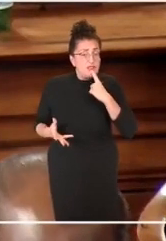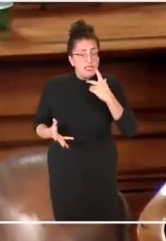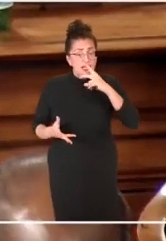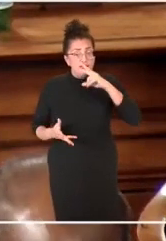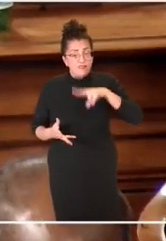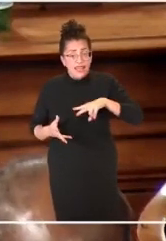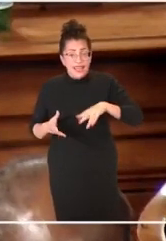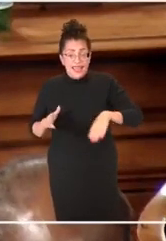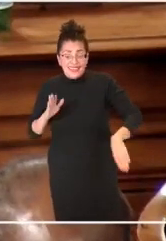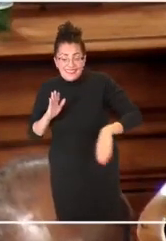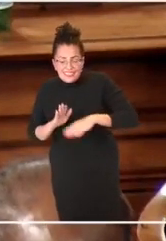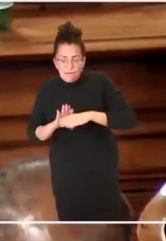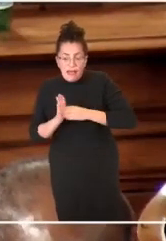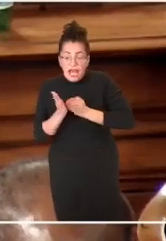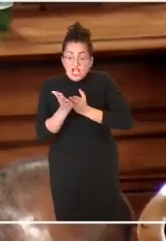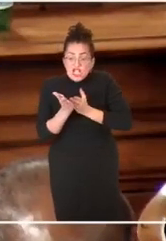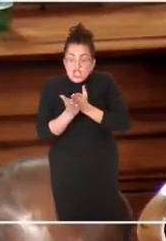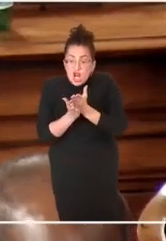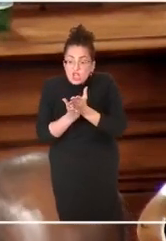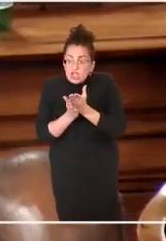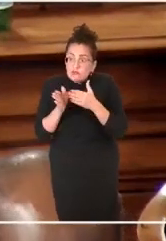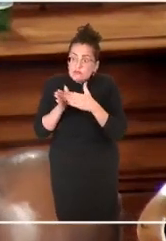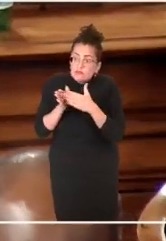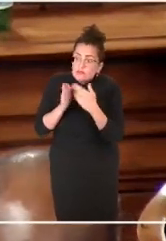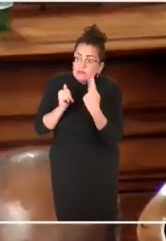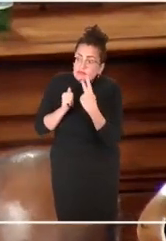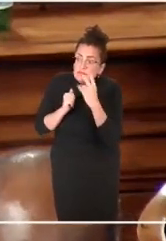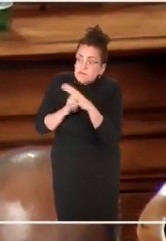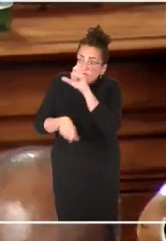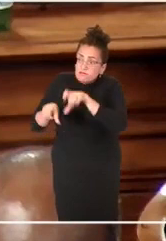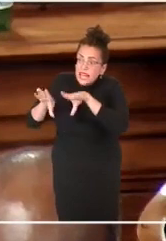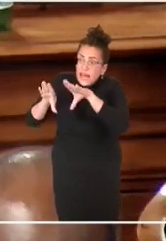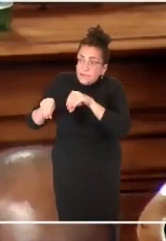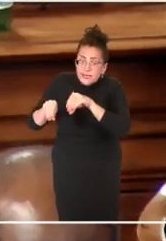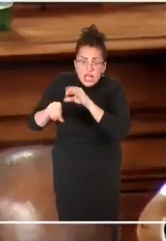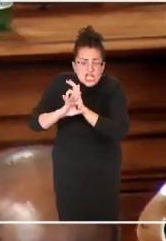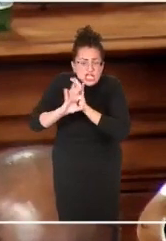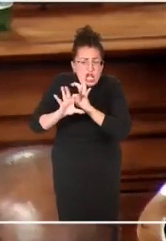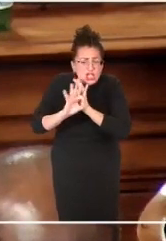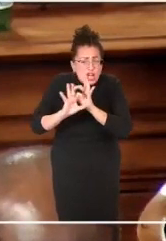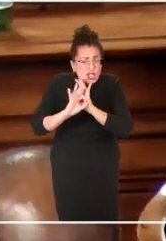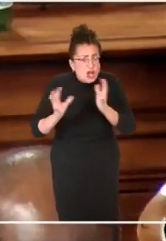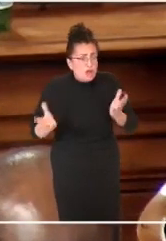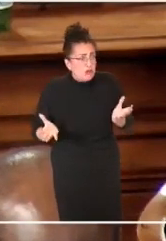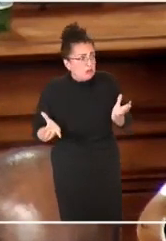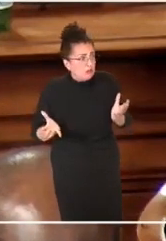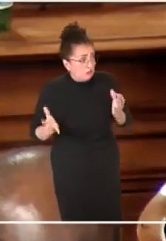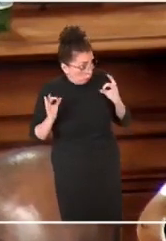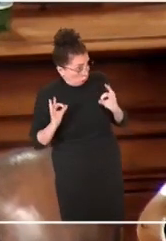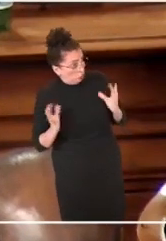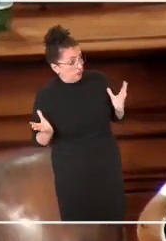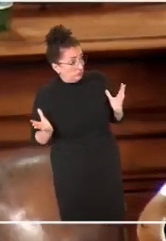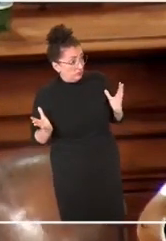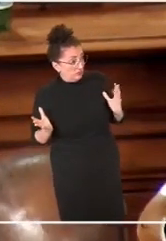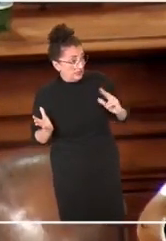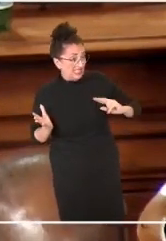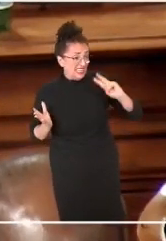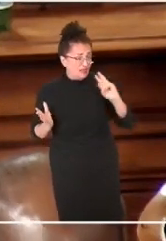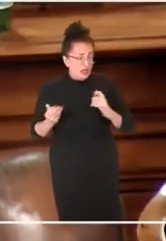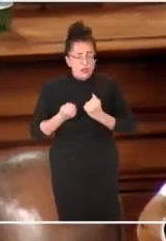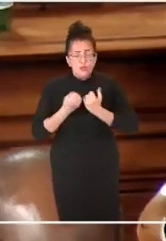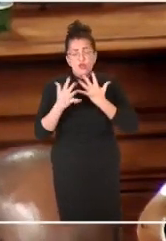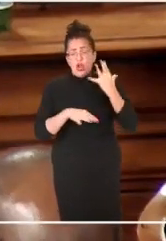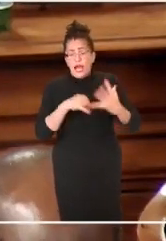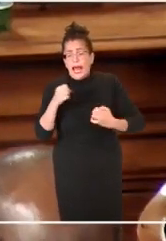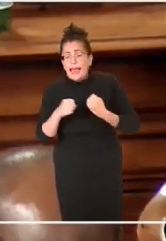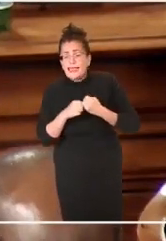d'un examen par des habitants. Alors, sur ce point-là, je pense que vous serez d'accord. Vous vous êtes abstenu sur le FIL pendant des années. Vous nous